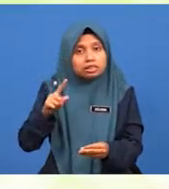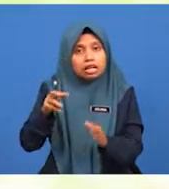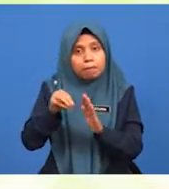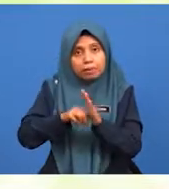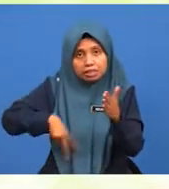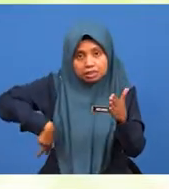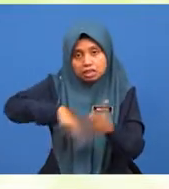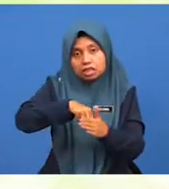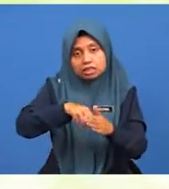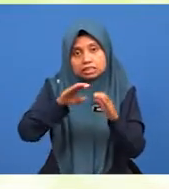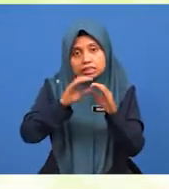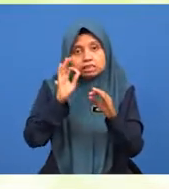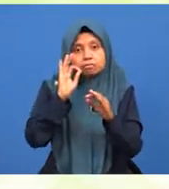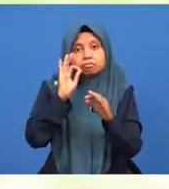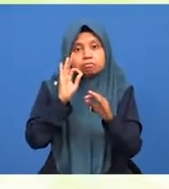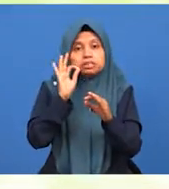sebiji bola.